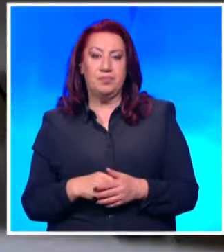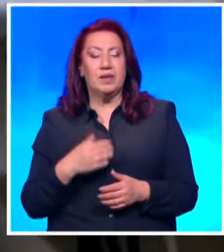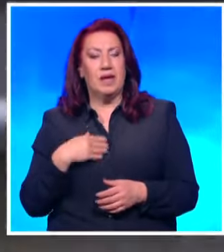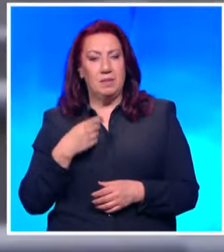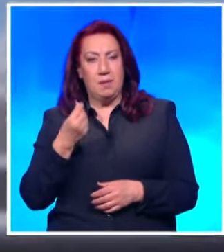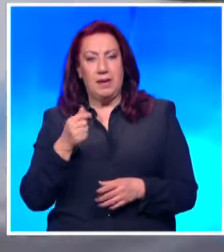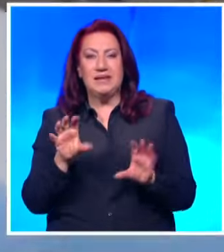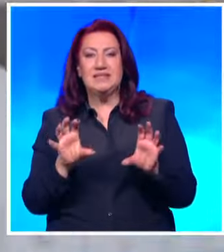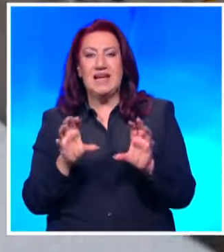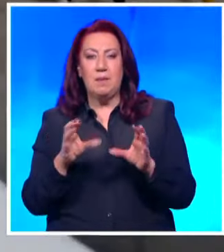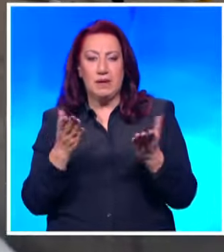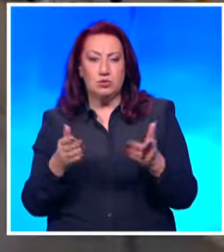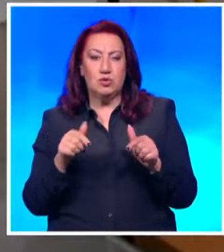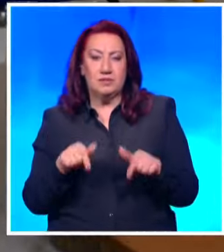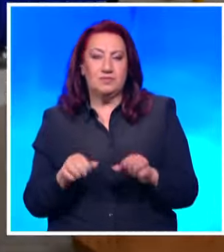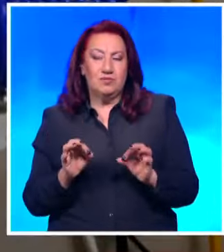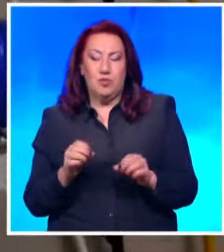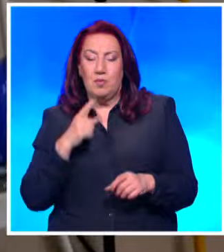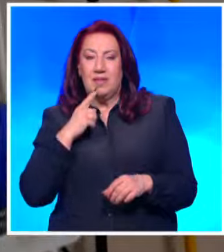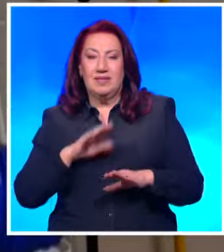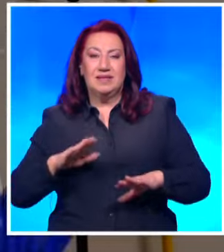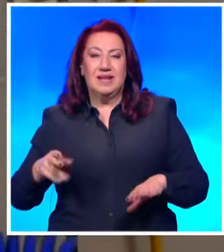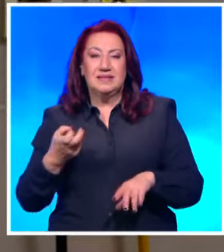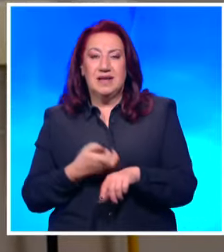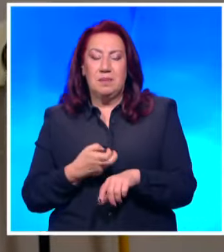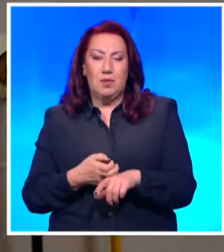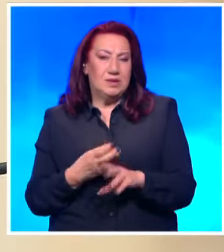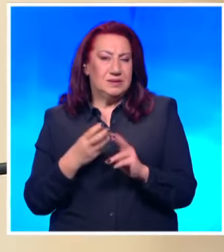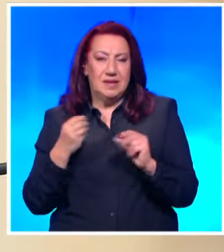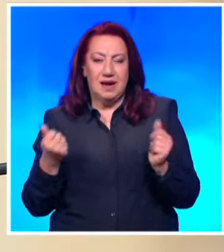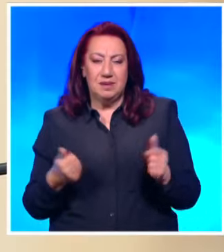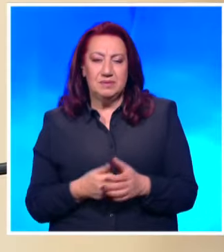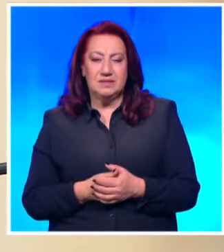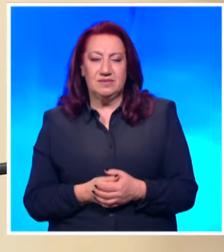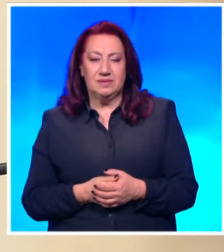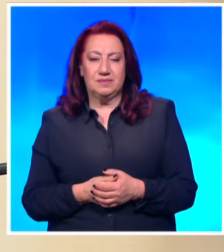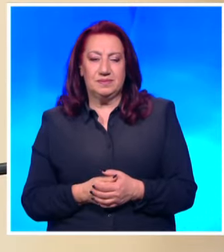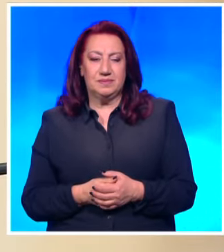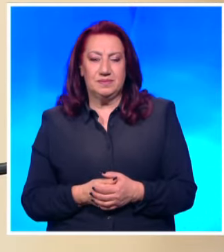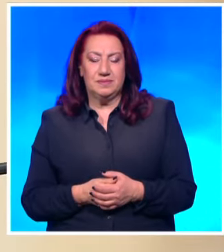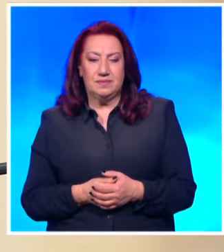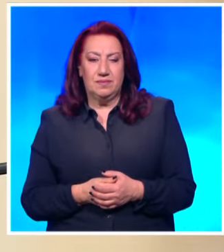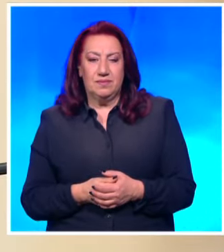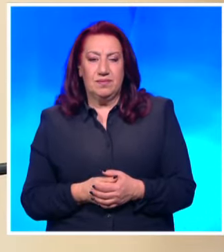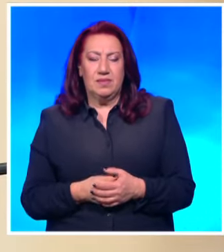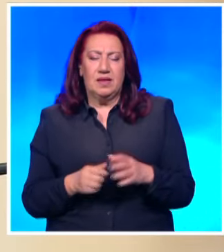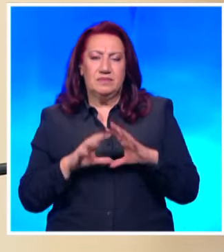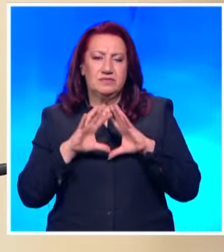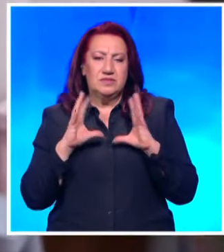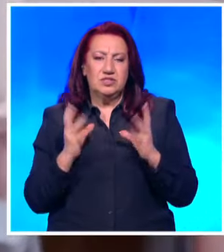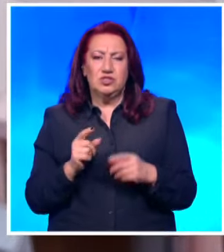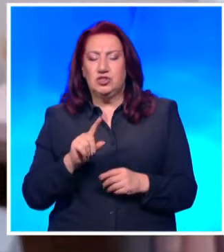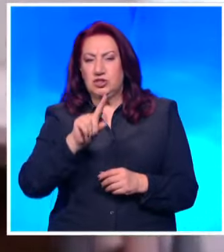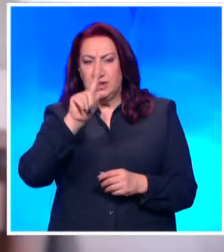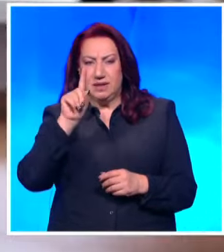апаратура, която липсва в сега действащата педиатрия, професор Иван Митев. Всичките въпроси, които поставихте и за рентгена, и за